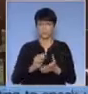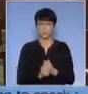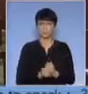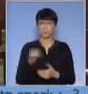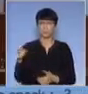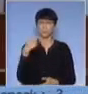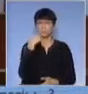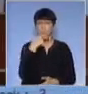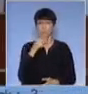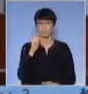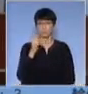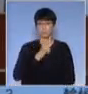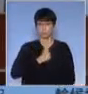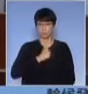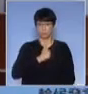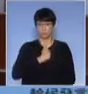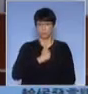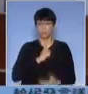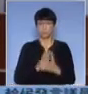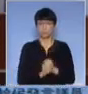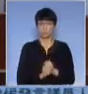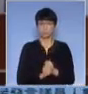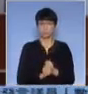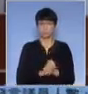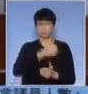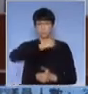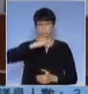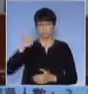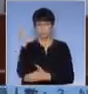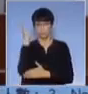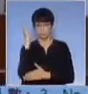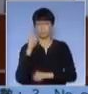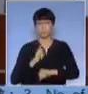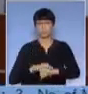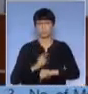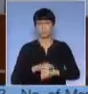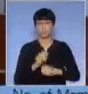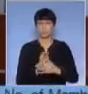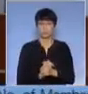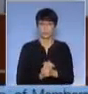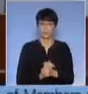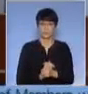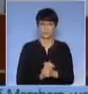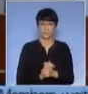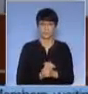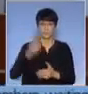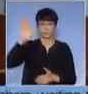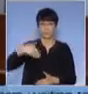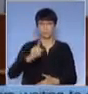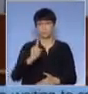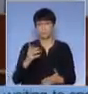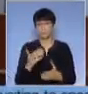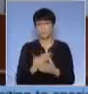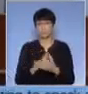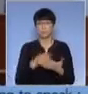述戴耀廷教授喺論壇時候嗰個發言咧，嗰、那個來源喺邊度？因為我睇